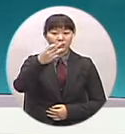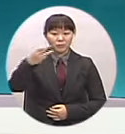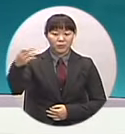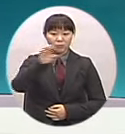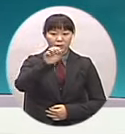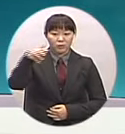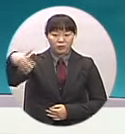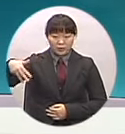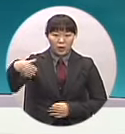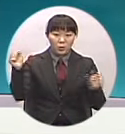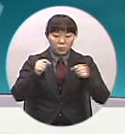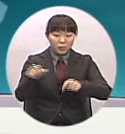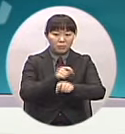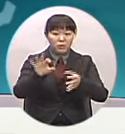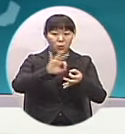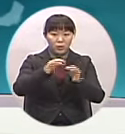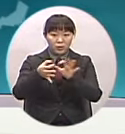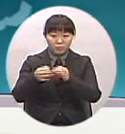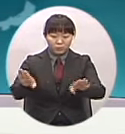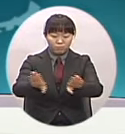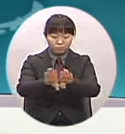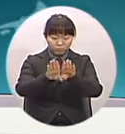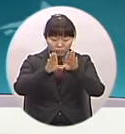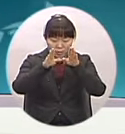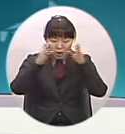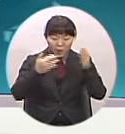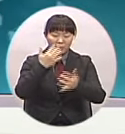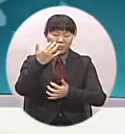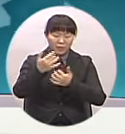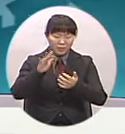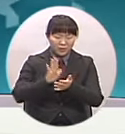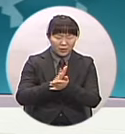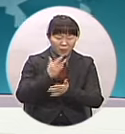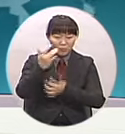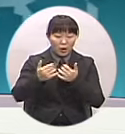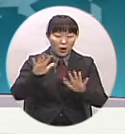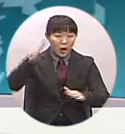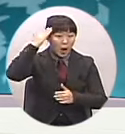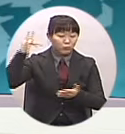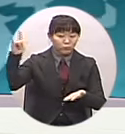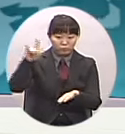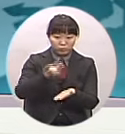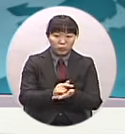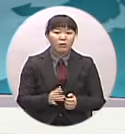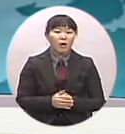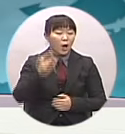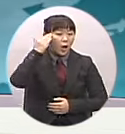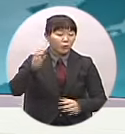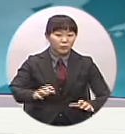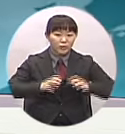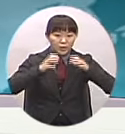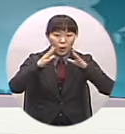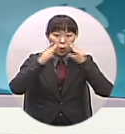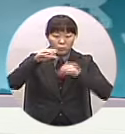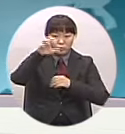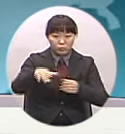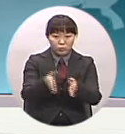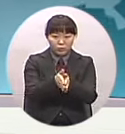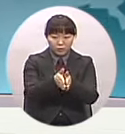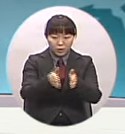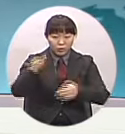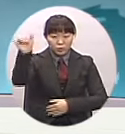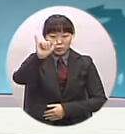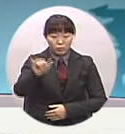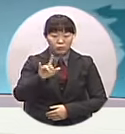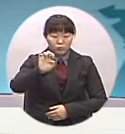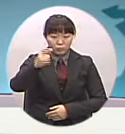2013 평창 동계 스페셜 올림픽 대회를 뜨겁게 밝혀줄 성화가 도착했습니다. 국내에서는 광화문 광장을 시작으로